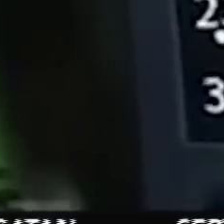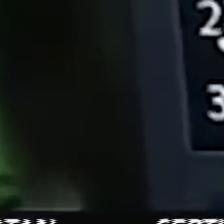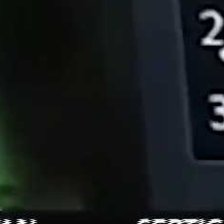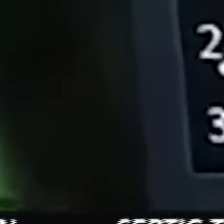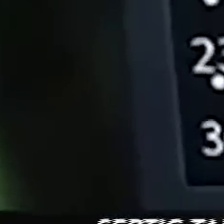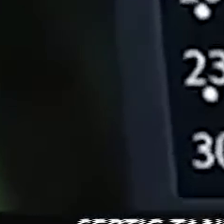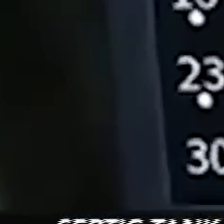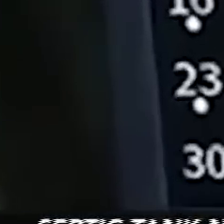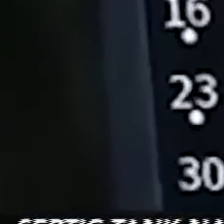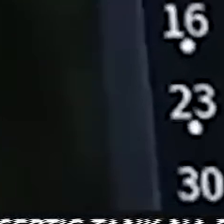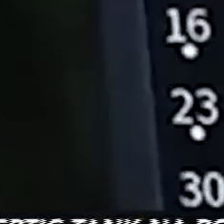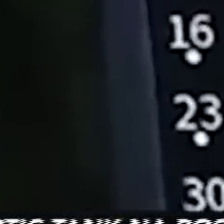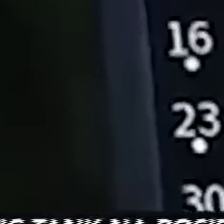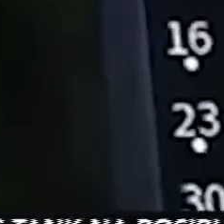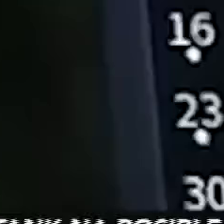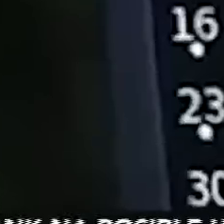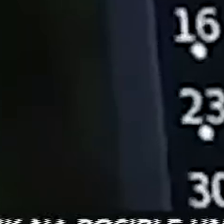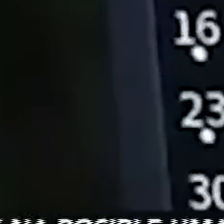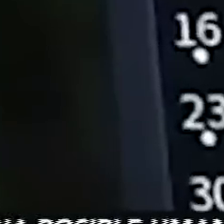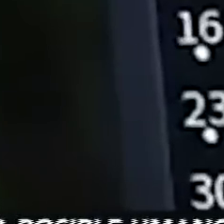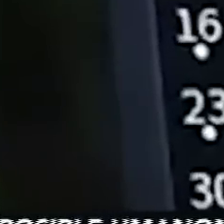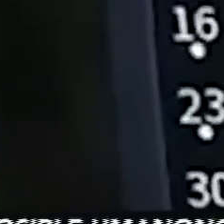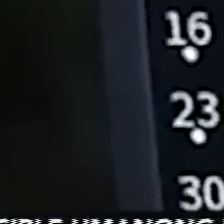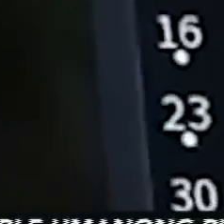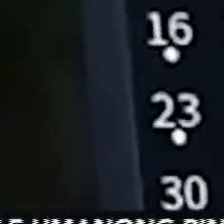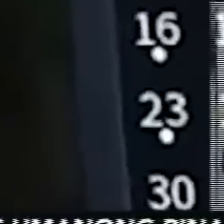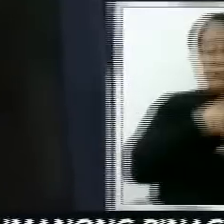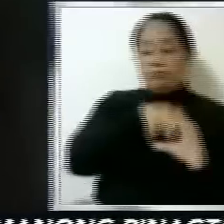nito, naglundagan na ang mga pulis.